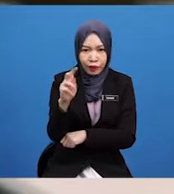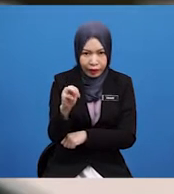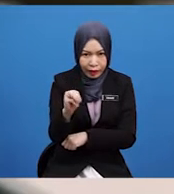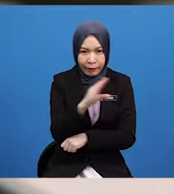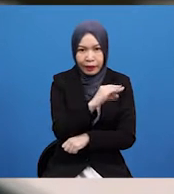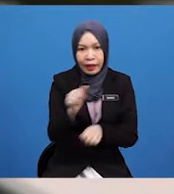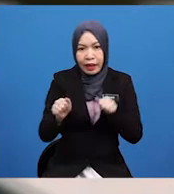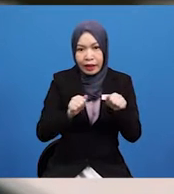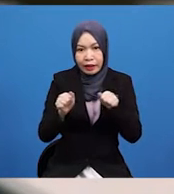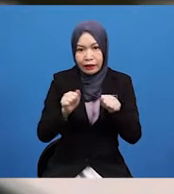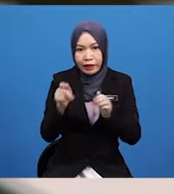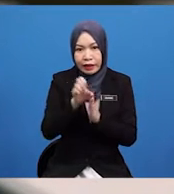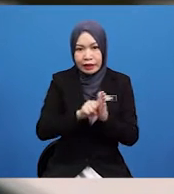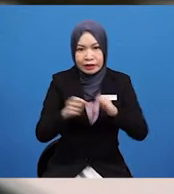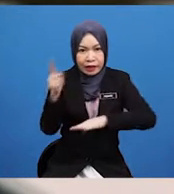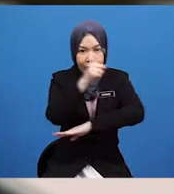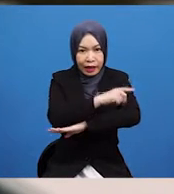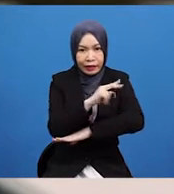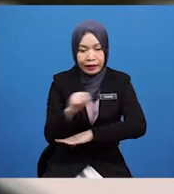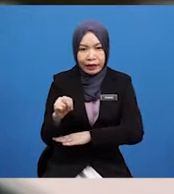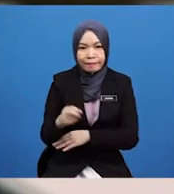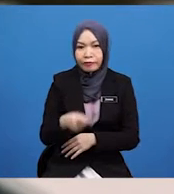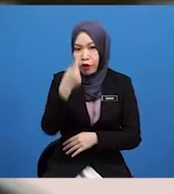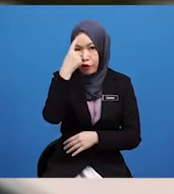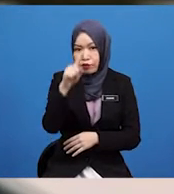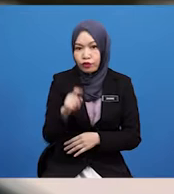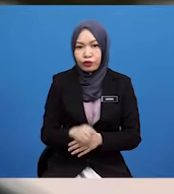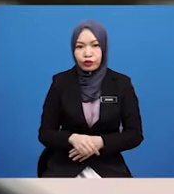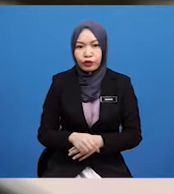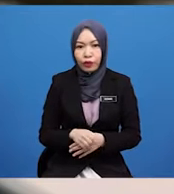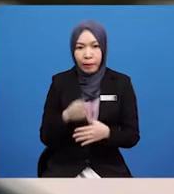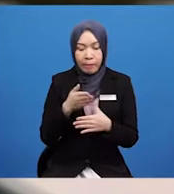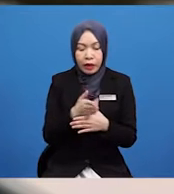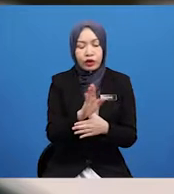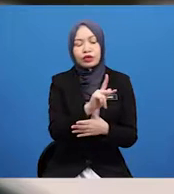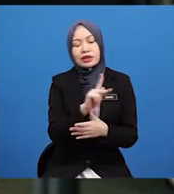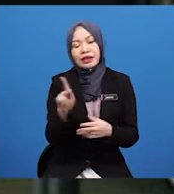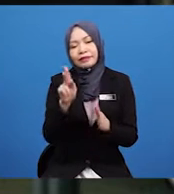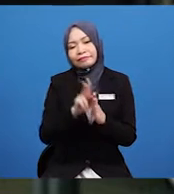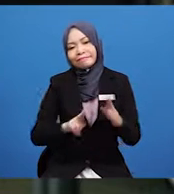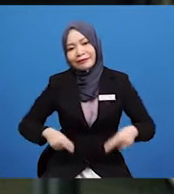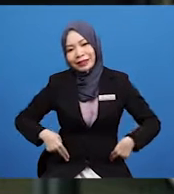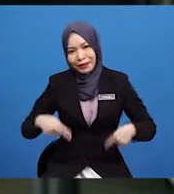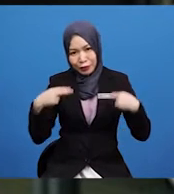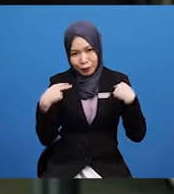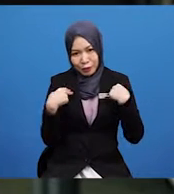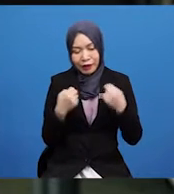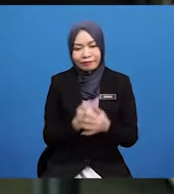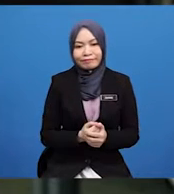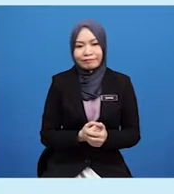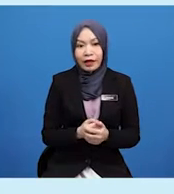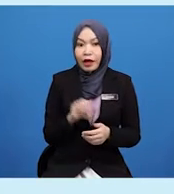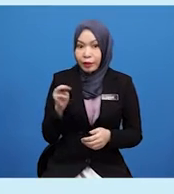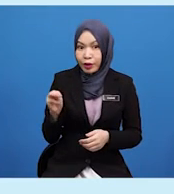untuk menambah baik kehidupan bagi meneruskan kelangsungan hidup Adakah murid-murid